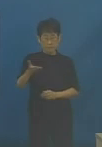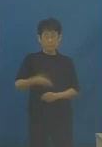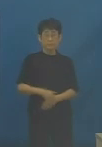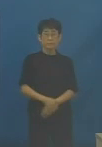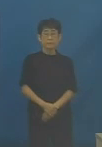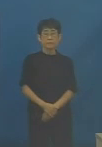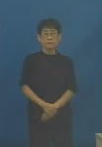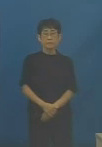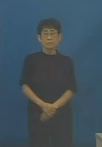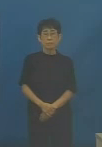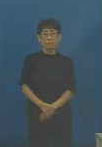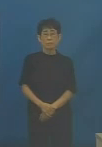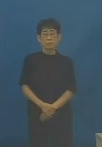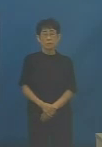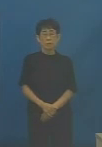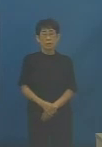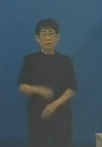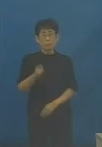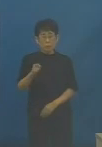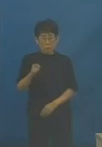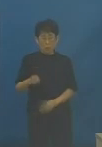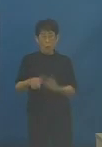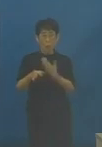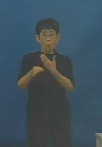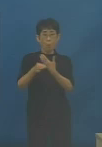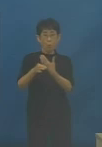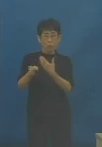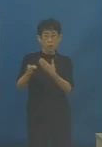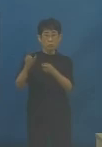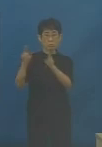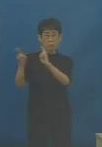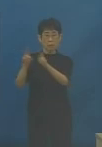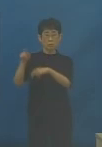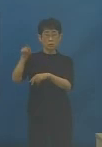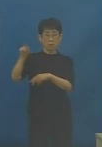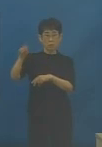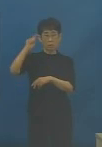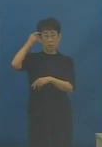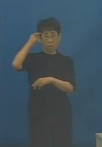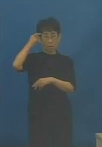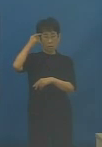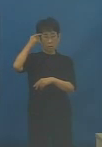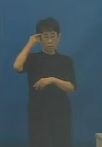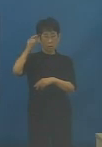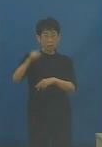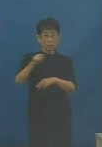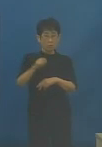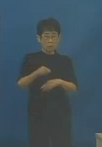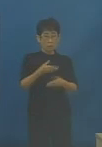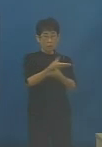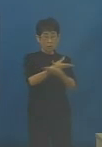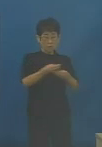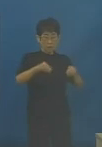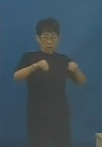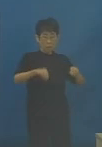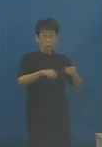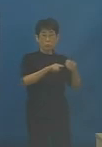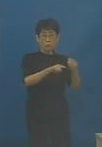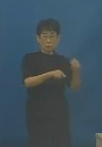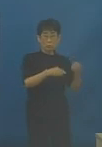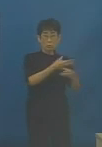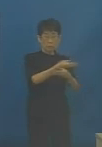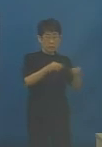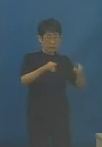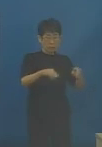それは保険業界の方でお考えになったり契約者との契約の解釈の問題だと思います